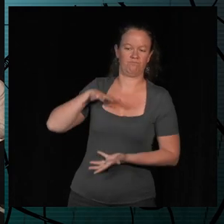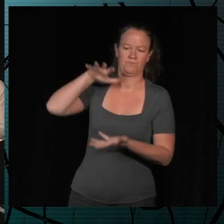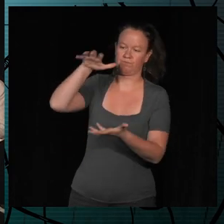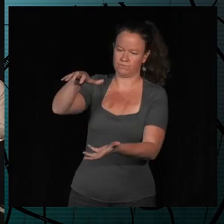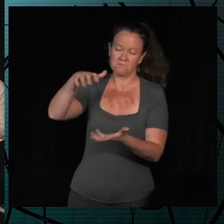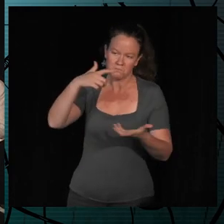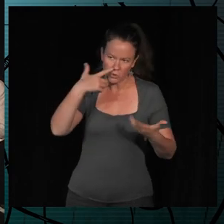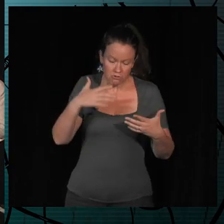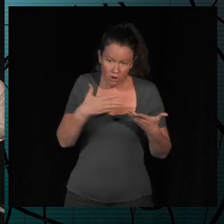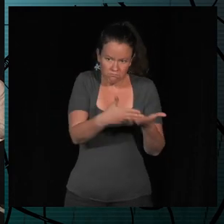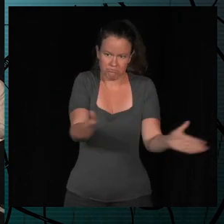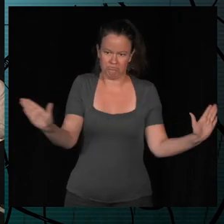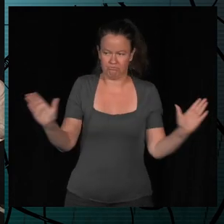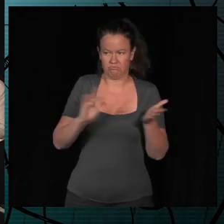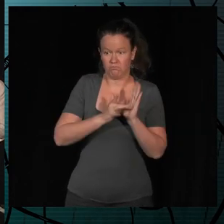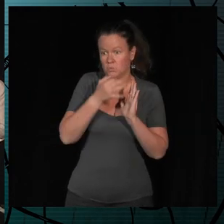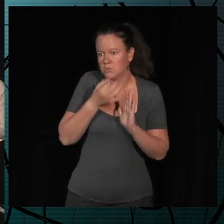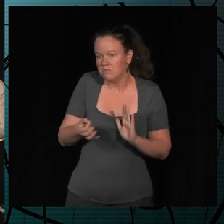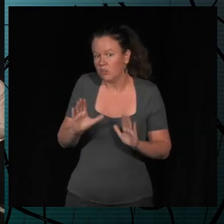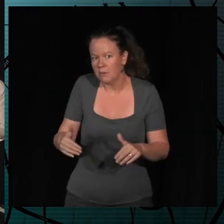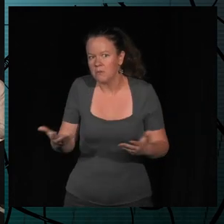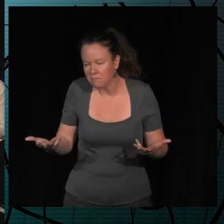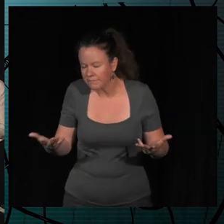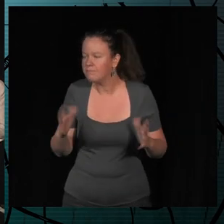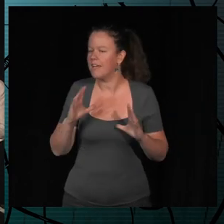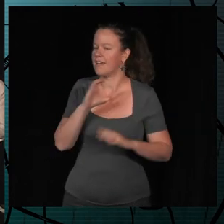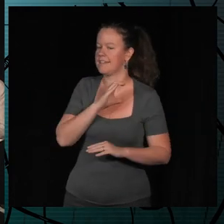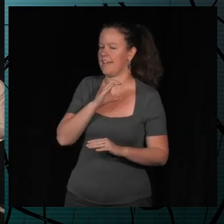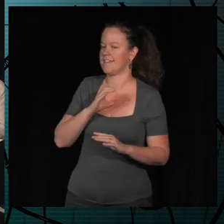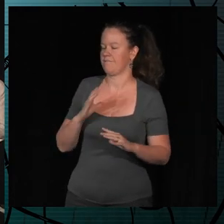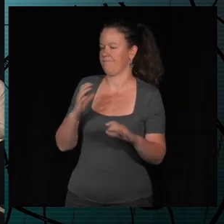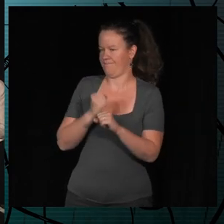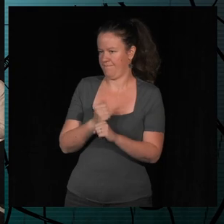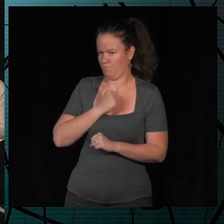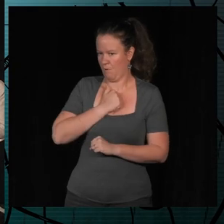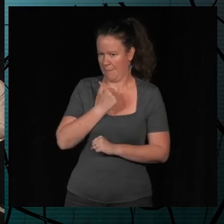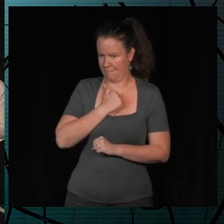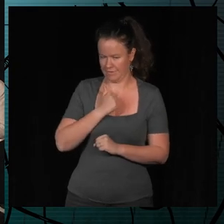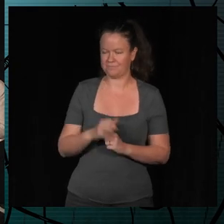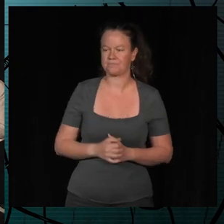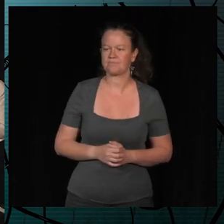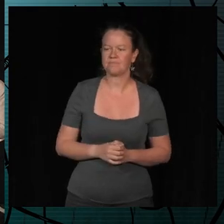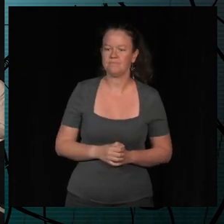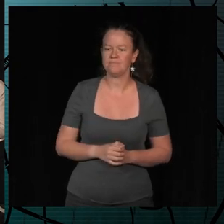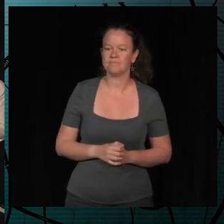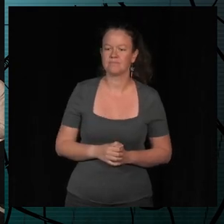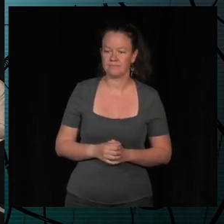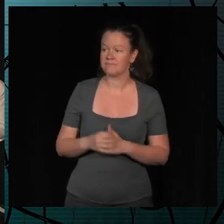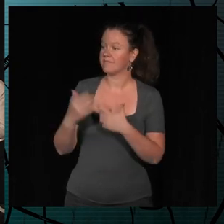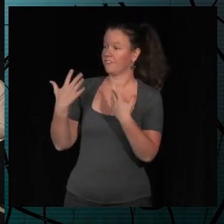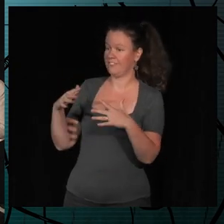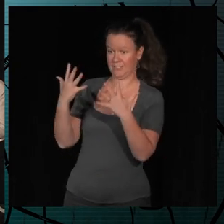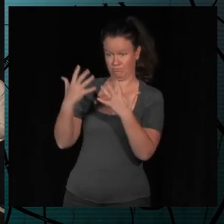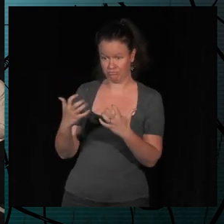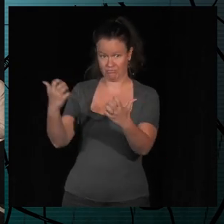été balayé ce que je vais essayer de faire dans quelques minutes c'est de réfléchir à ce qui va vous arriver quand vous allez sortir d'ici